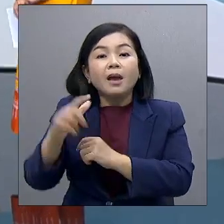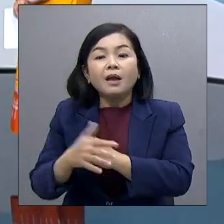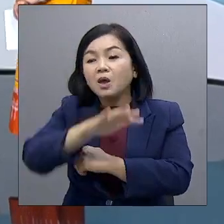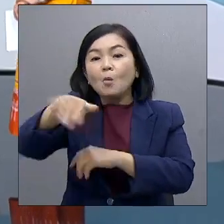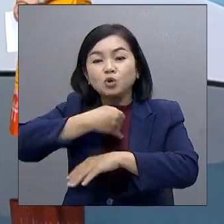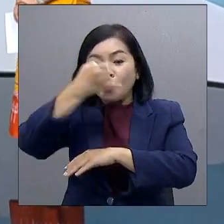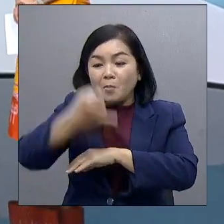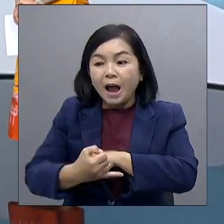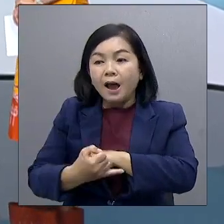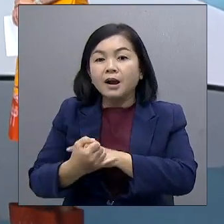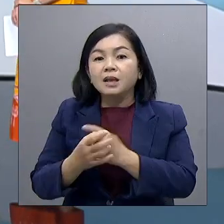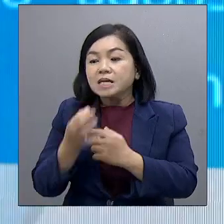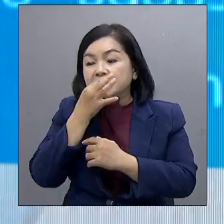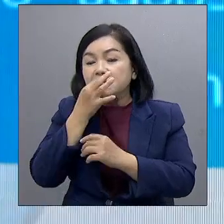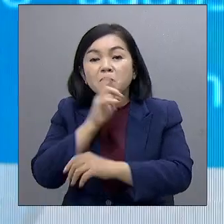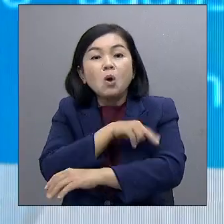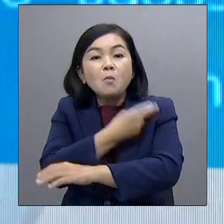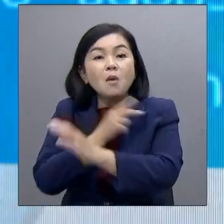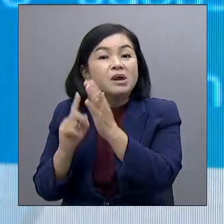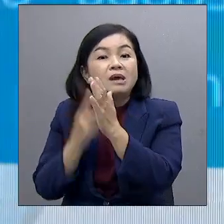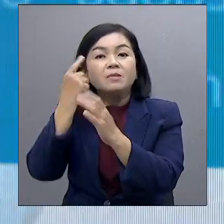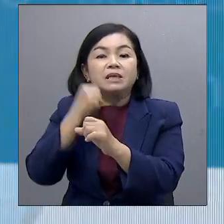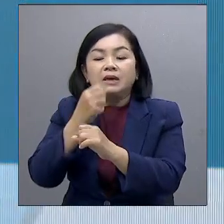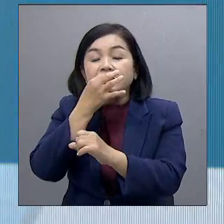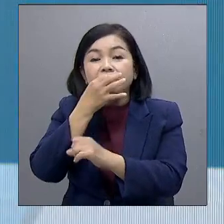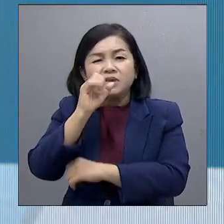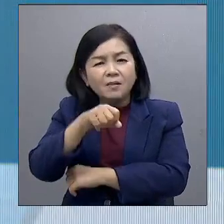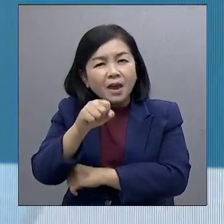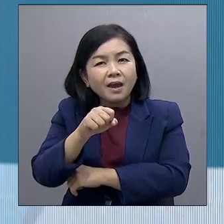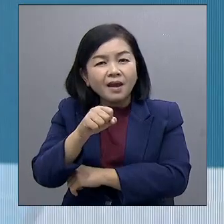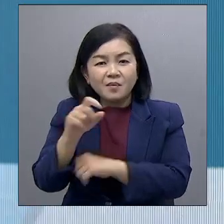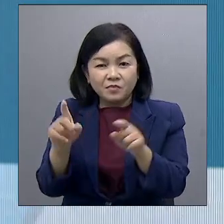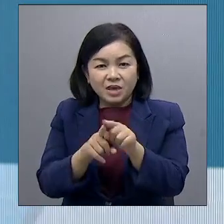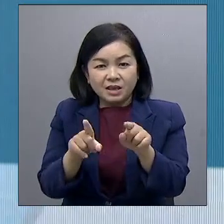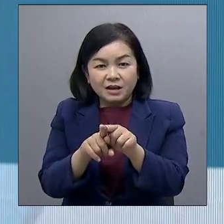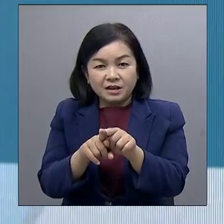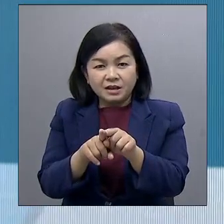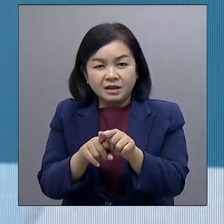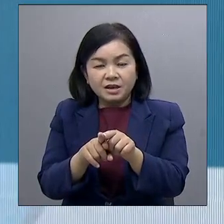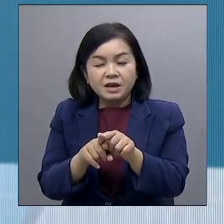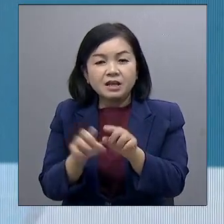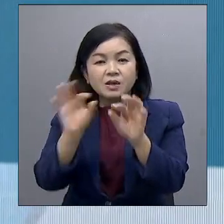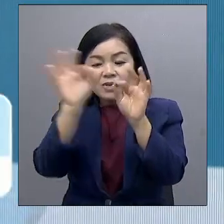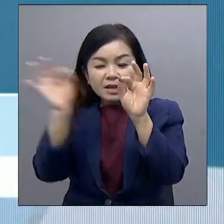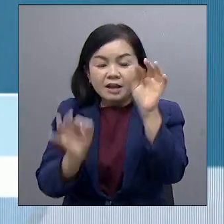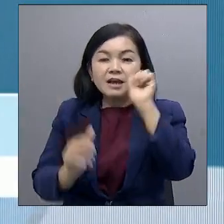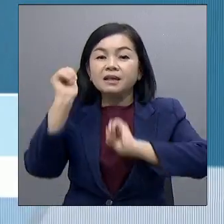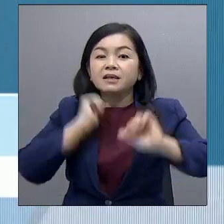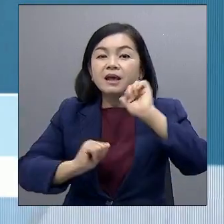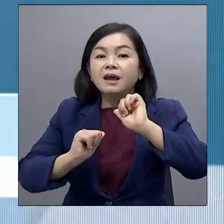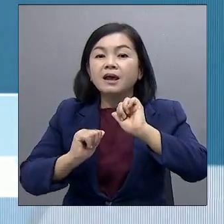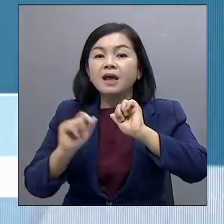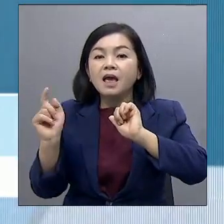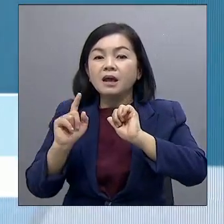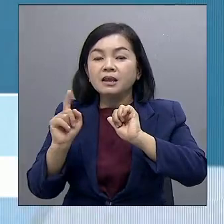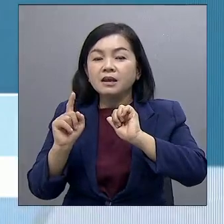นะครับคือมันเป็นเรื่องราวจริงๆแล้วเ่อเรื่องเนี้ยนะครับอทิร์นหมอมือใหม่เนี่ยมันเป็นเรื่องราวของในโปรเจคของ Voice